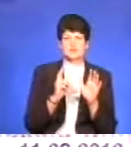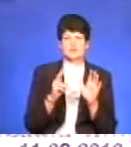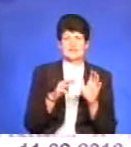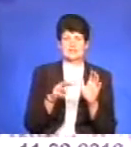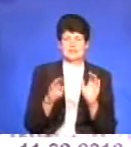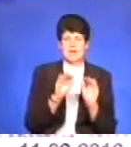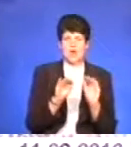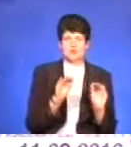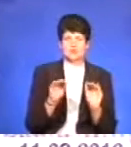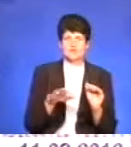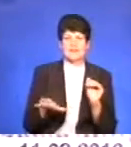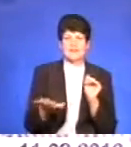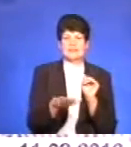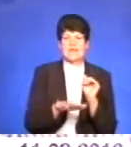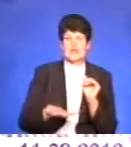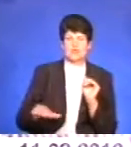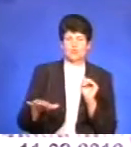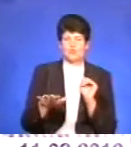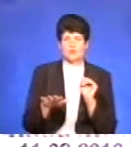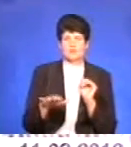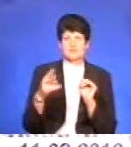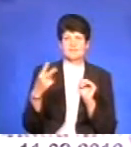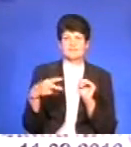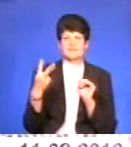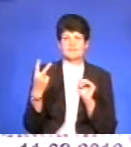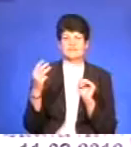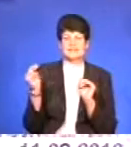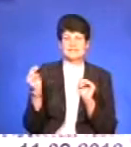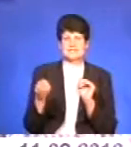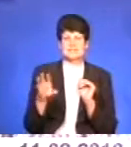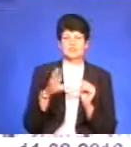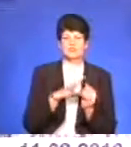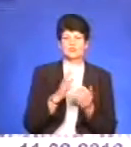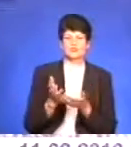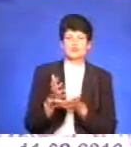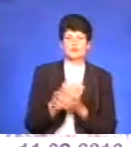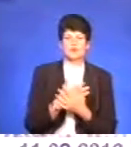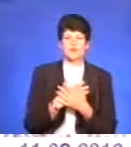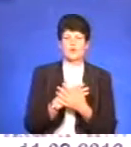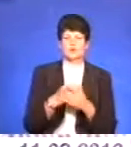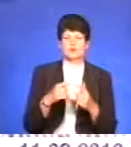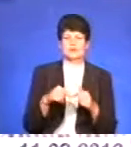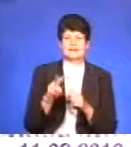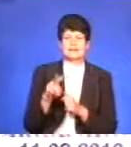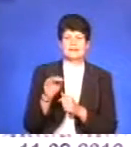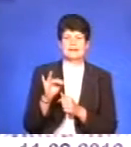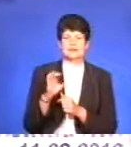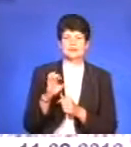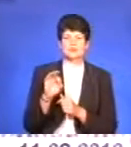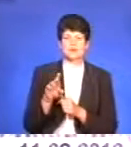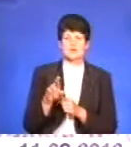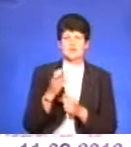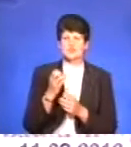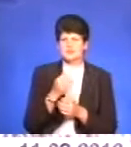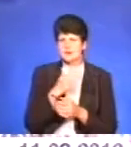для облаштування території. 22 тисячі було зібрано громадською організацією Лисоня і ще досить